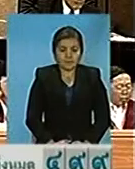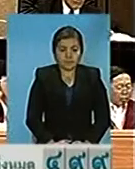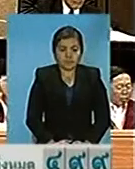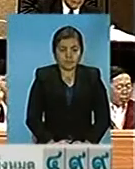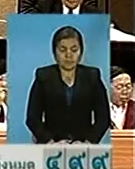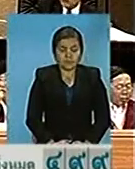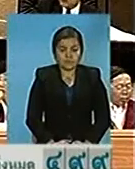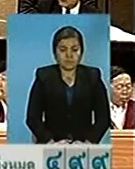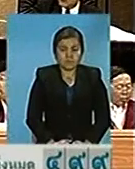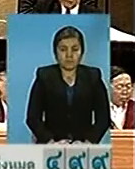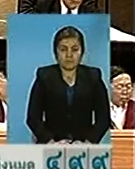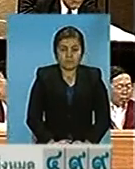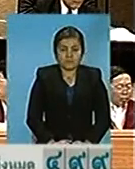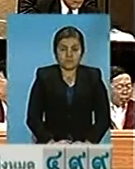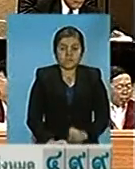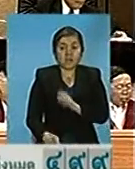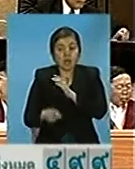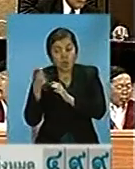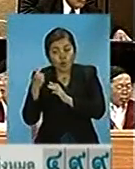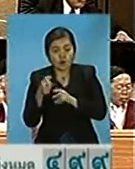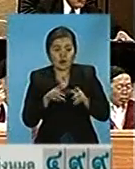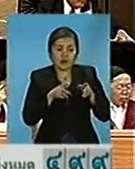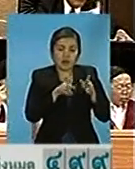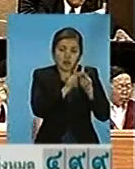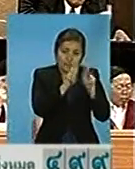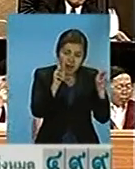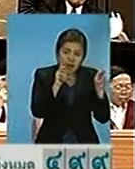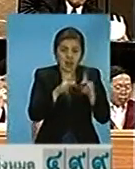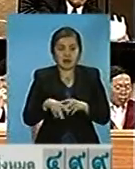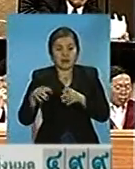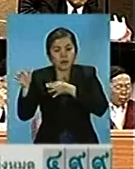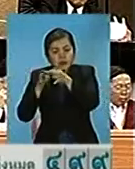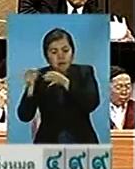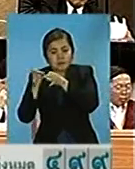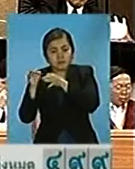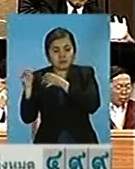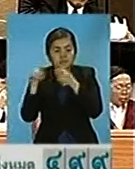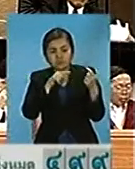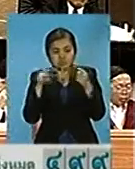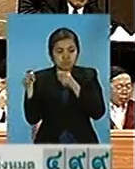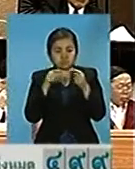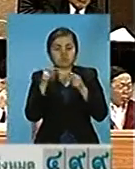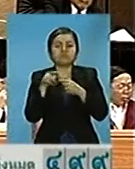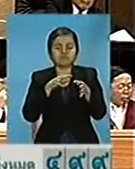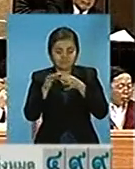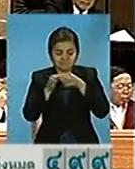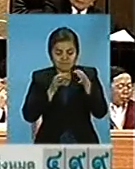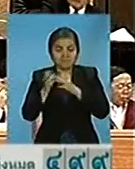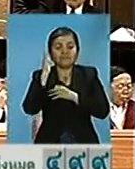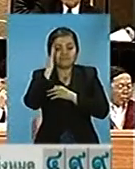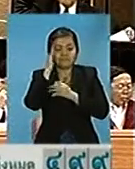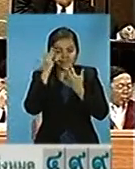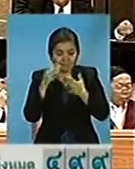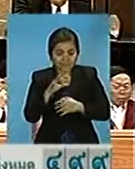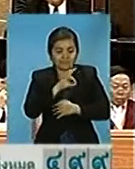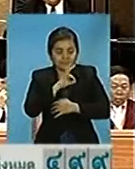คิดว่าเหตุผลทั้งสองฝ่ายได้อธิบายให้เพื่อนสมาชิกได้ทราบแล้วนะครับเดี๋ยวท่านจะใช้ดุลพินิจใน